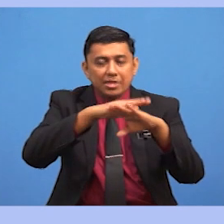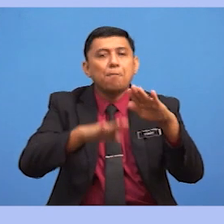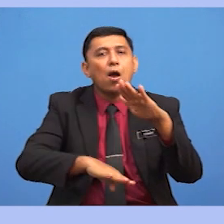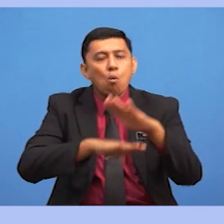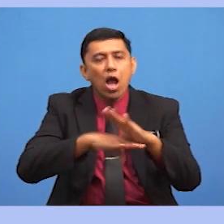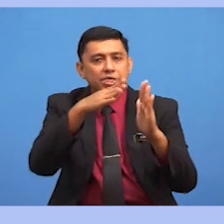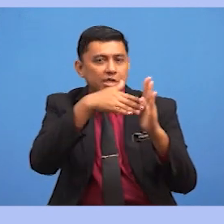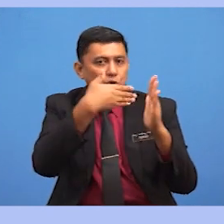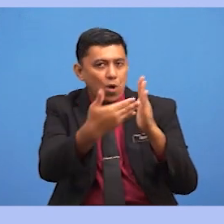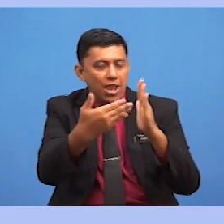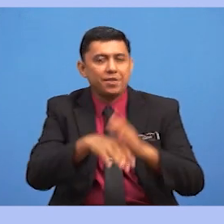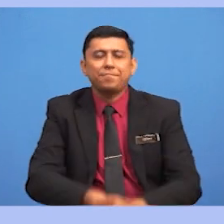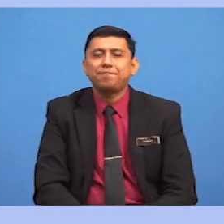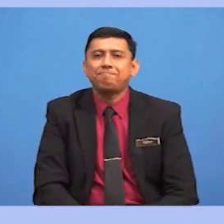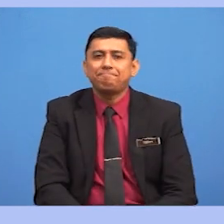berkala.